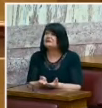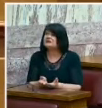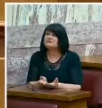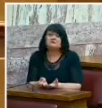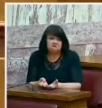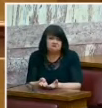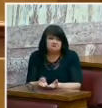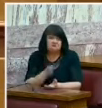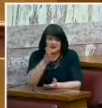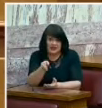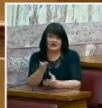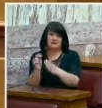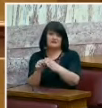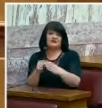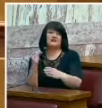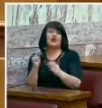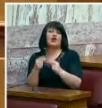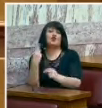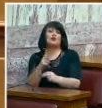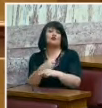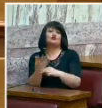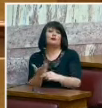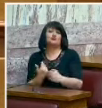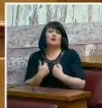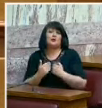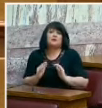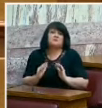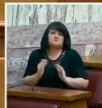Λοιπόν, άρα, νομίζω ότι καταλαβαίνετε όλοι ότι